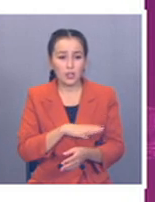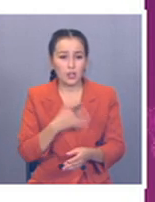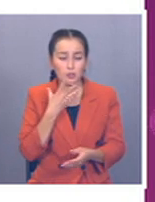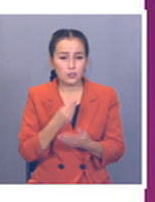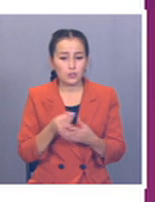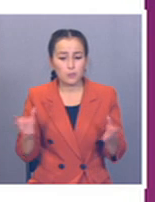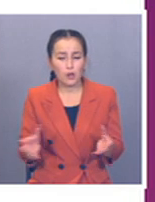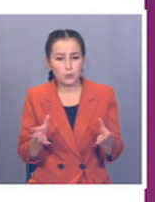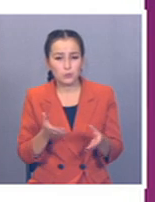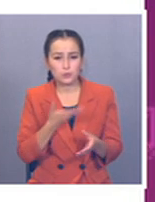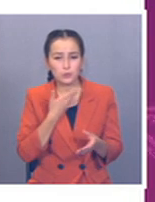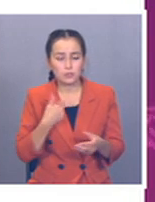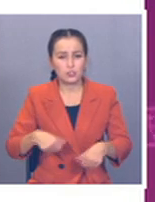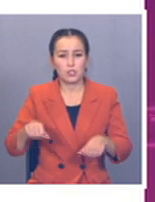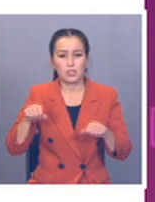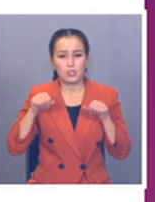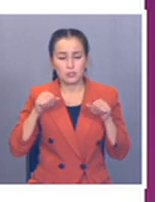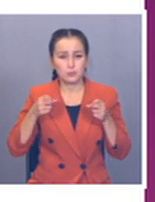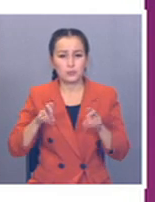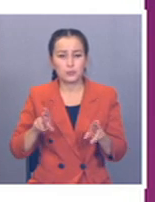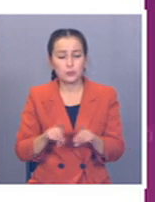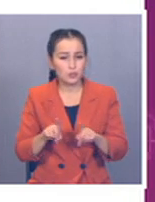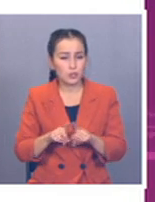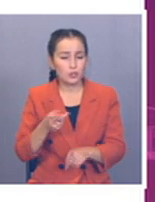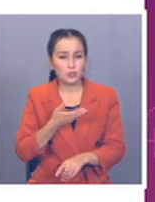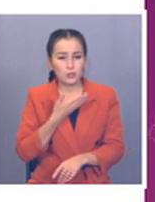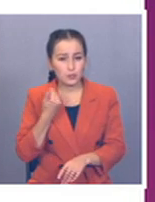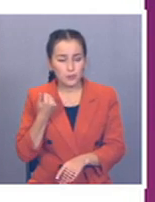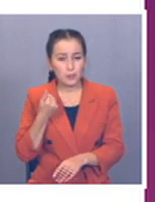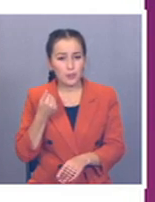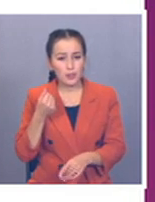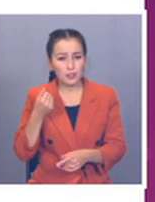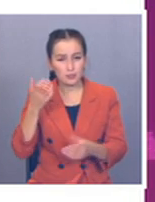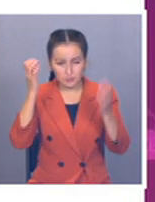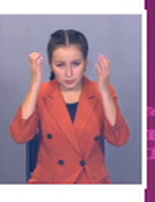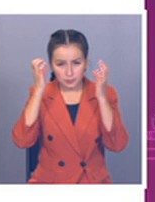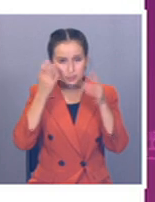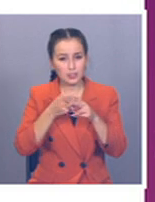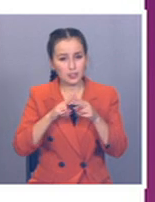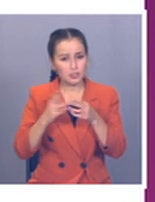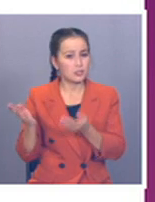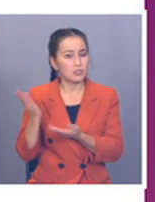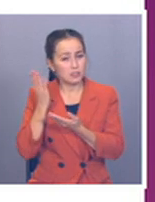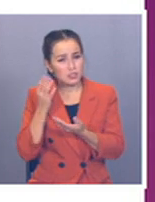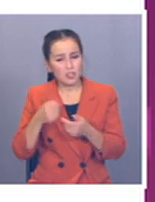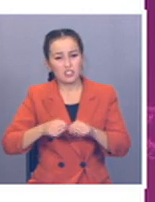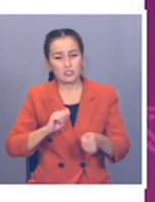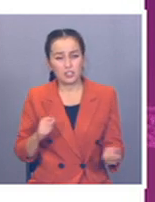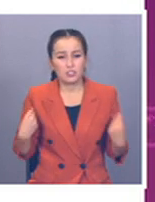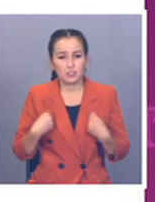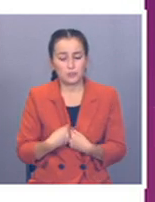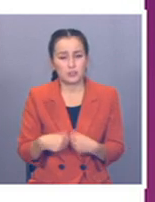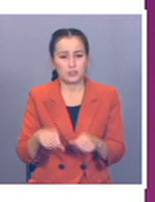жастығы, жамыларға жылы көрпесі де жоқ. Басындағы тымағын жастанып, жыртық шапанын жамылып жата